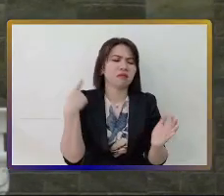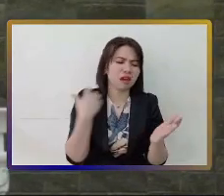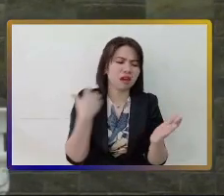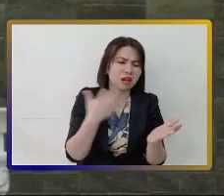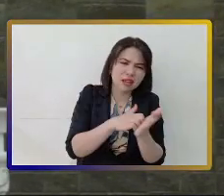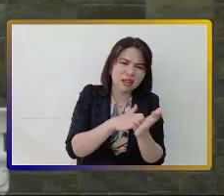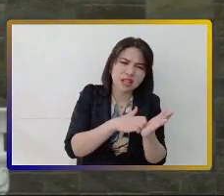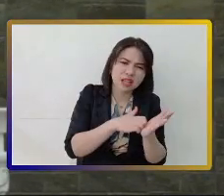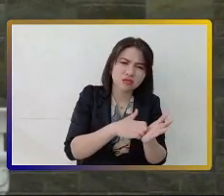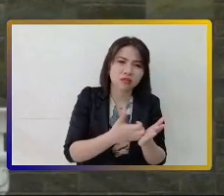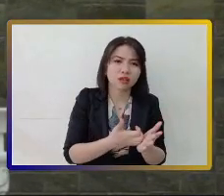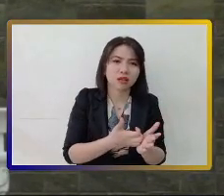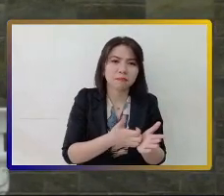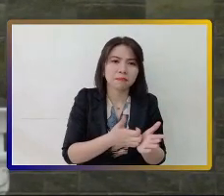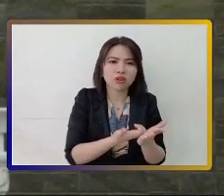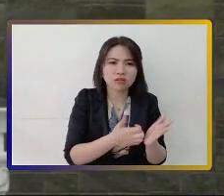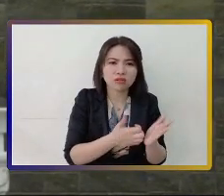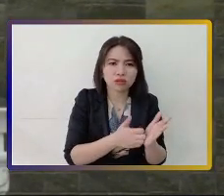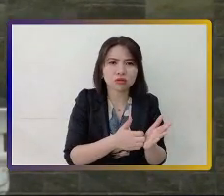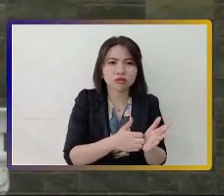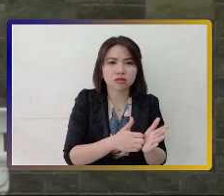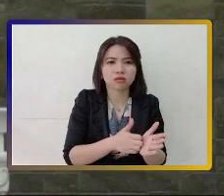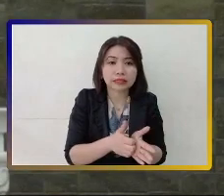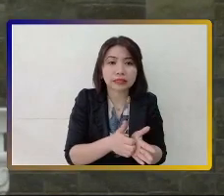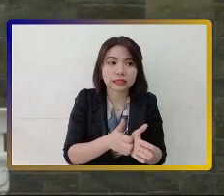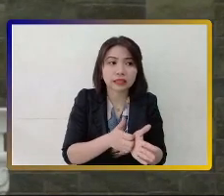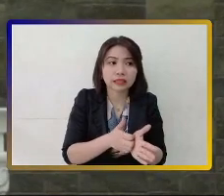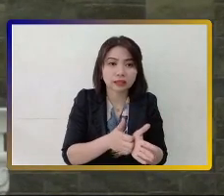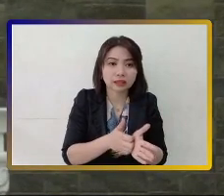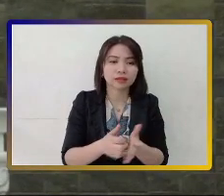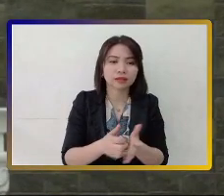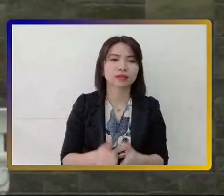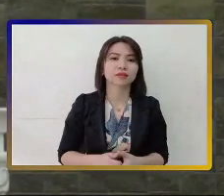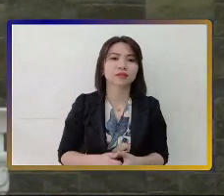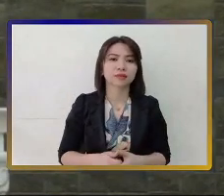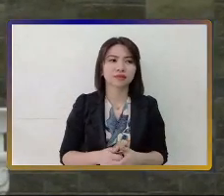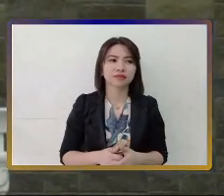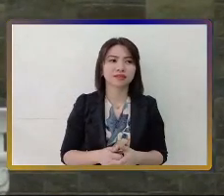yun ang may difficulty sa paglakad. Ay mahirap kaya maglakad na nauuna ang ulo.